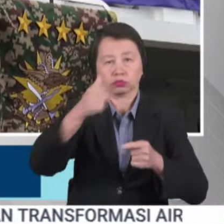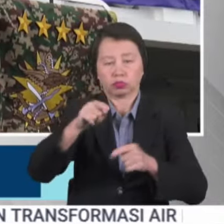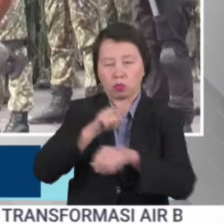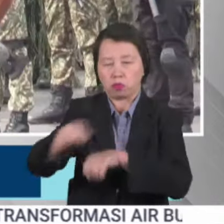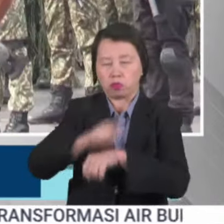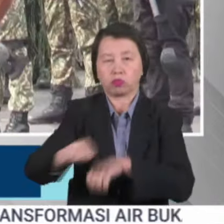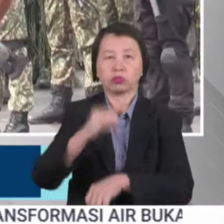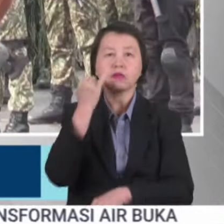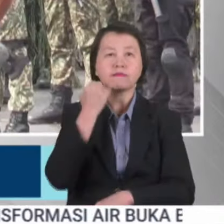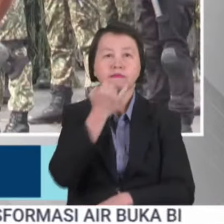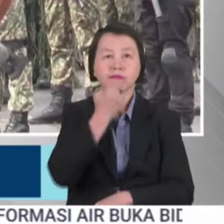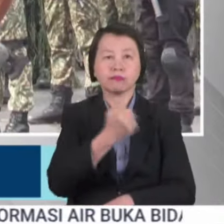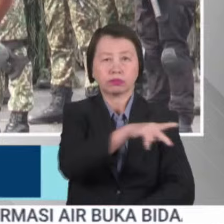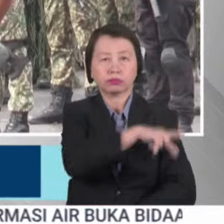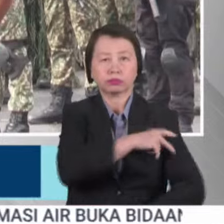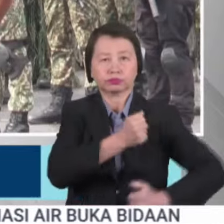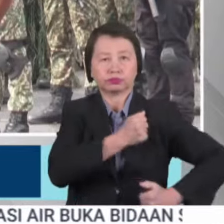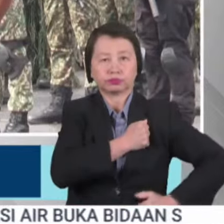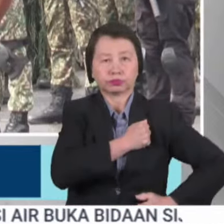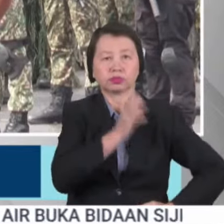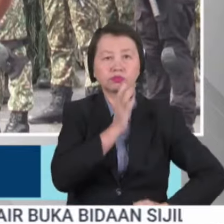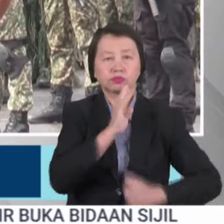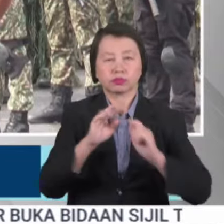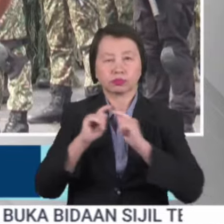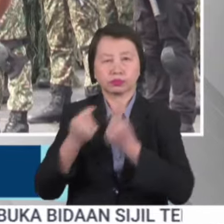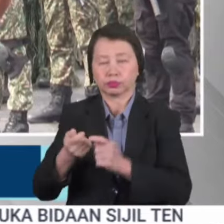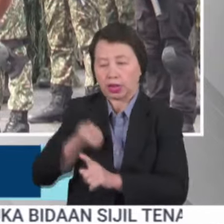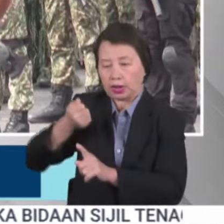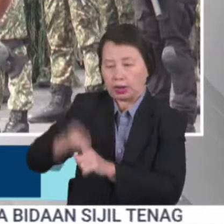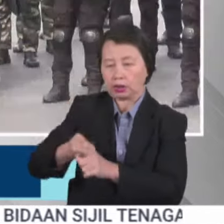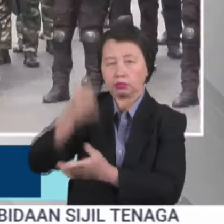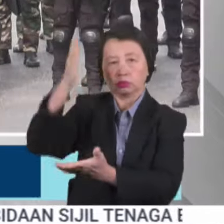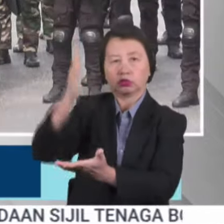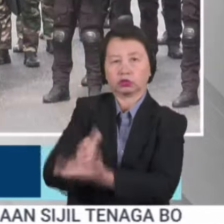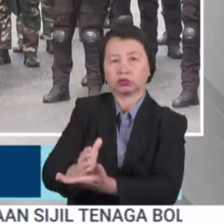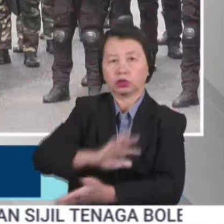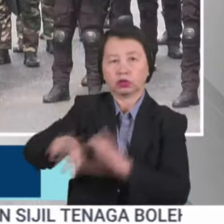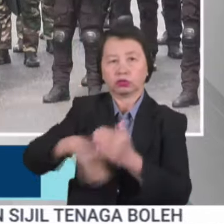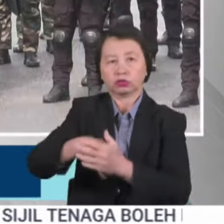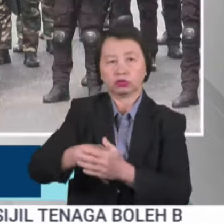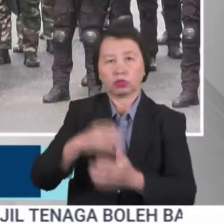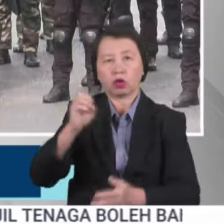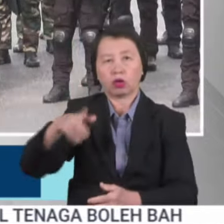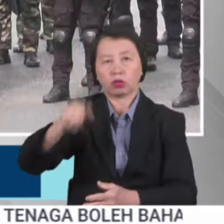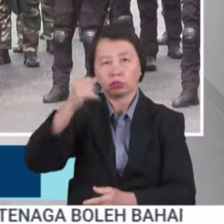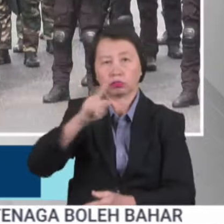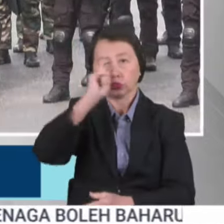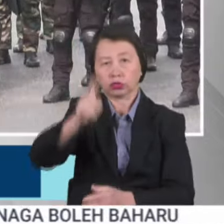serangan Israel. Panglima Angkatan Tentera berkata pasukan itu diarah menghentikan semua operasi untuk memastikan keselamatan